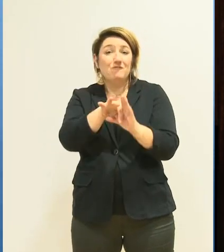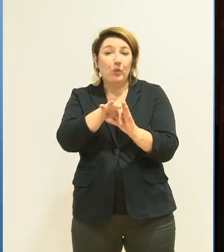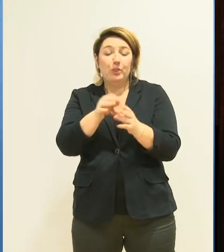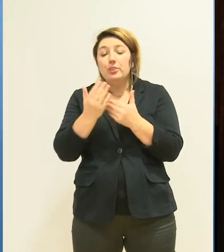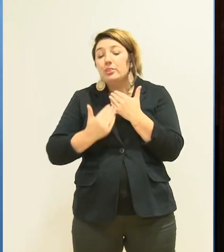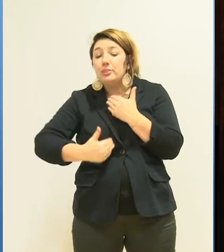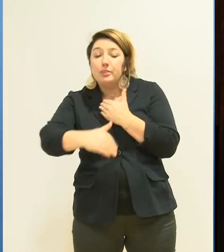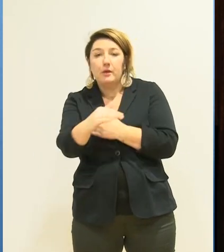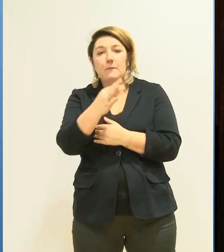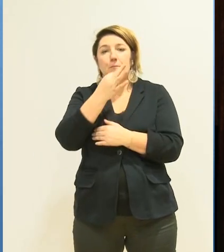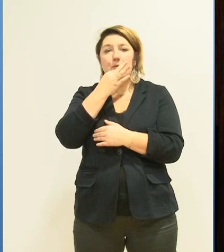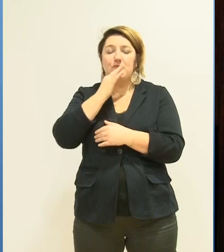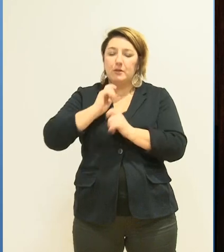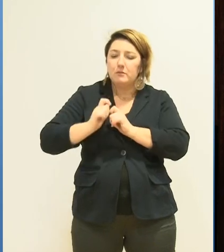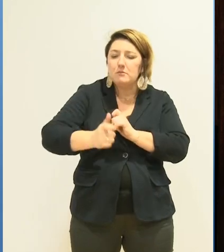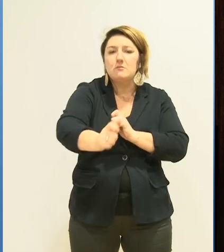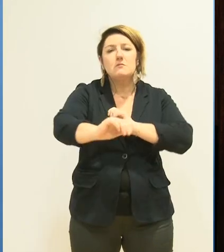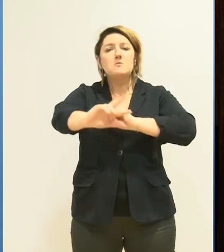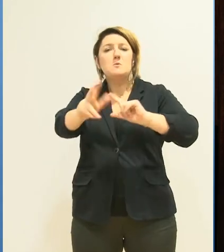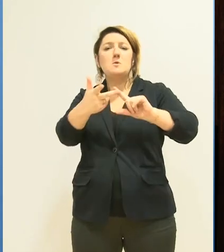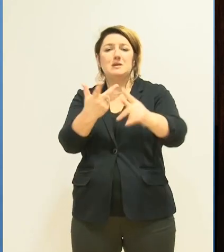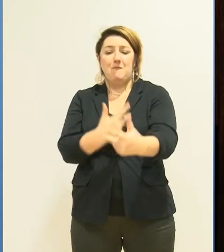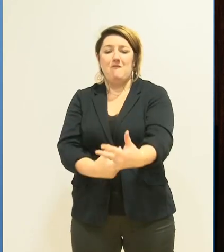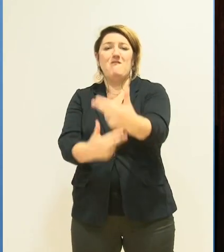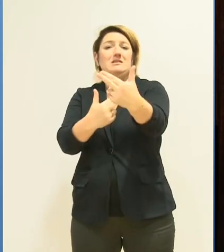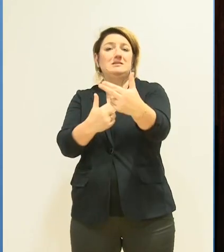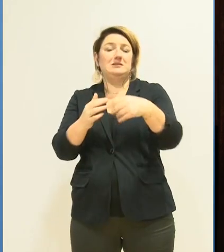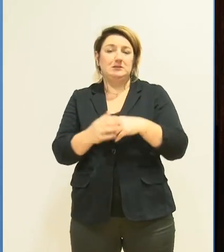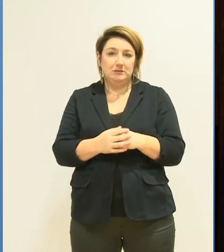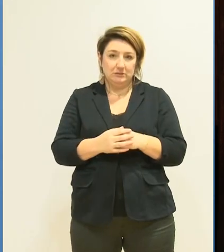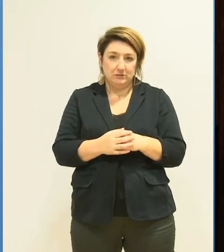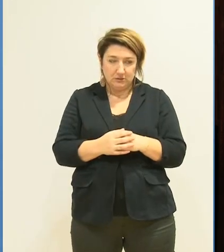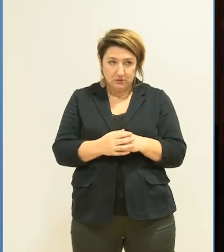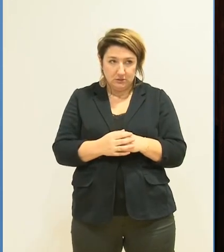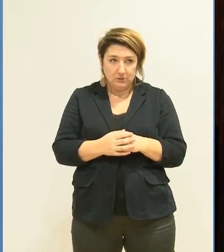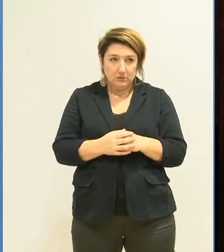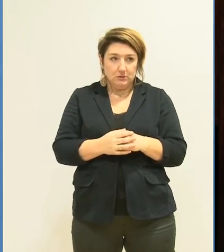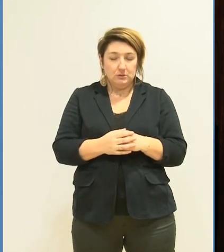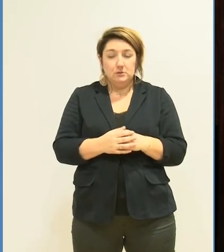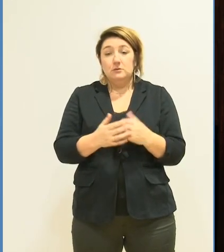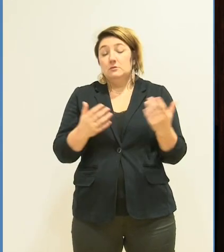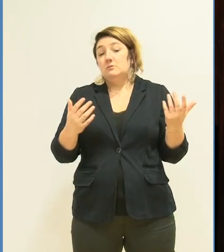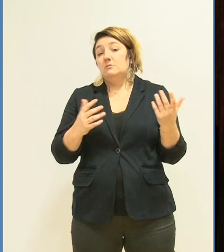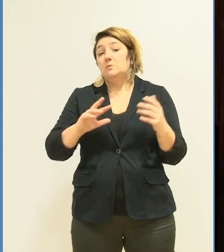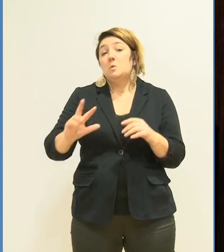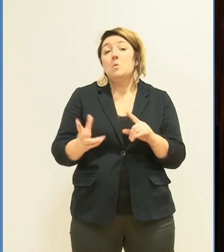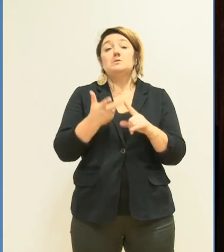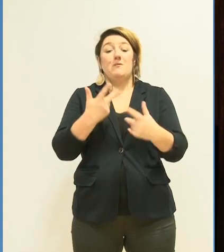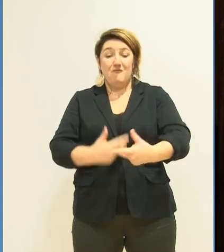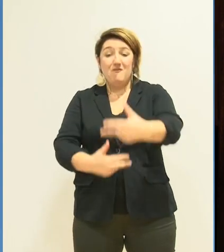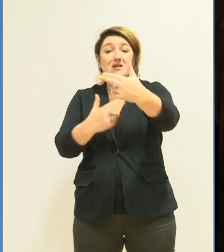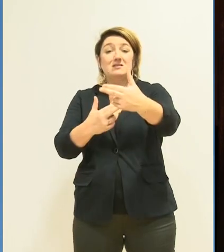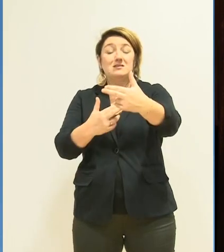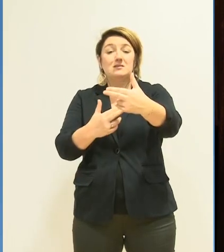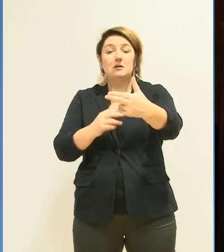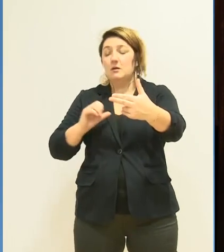sur la troisième phase et que cette troisième phrase doit se faire de manière aussi constructive que les deux premières phases